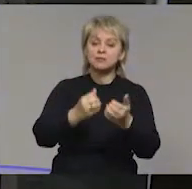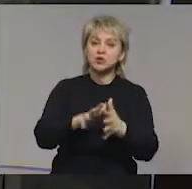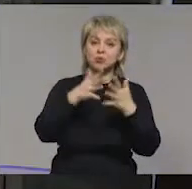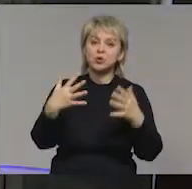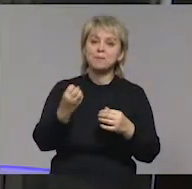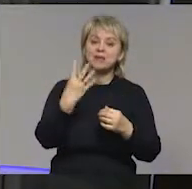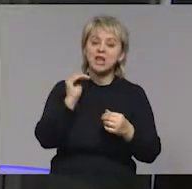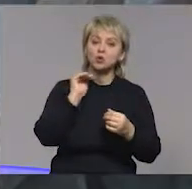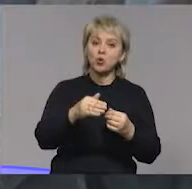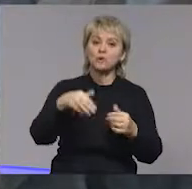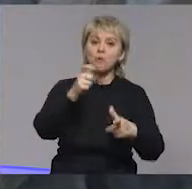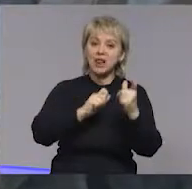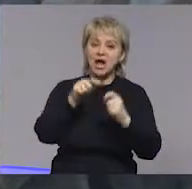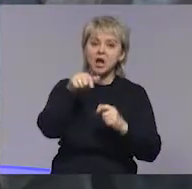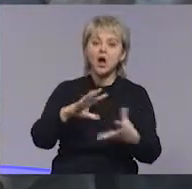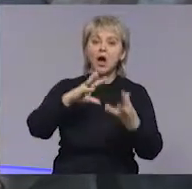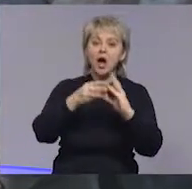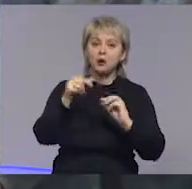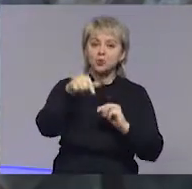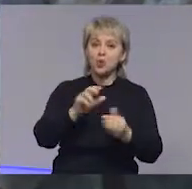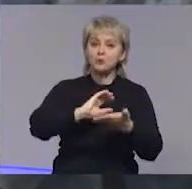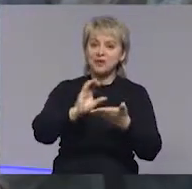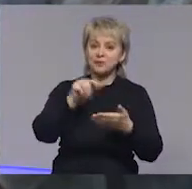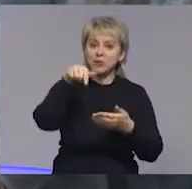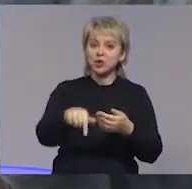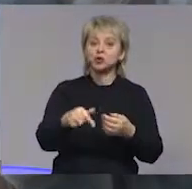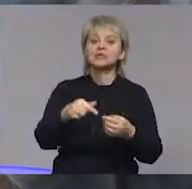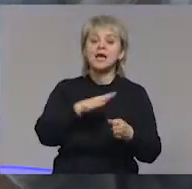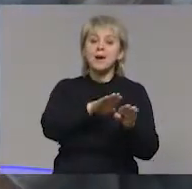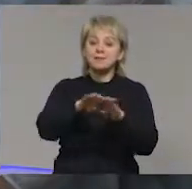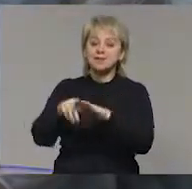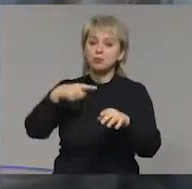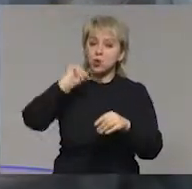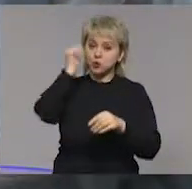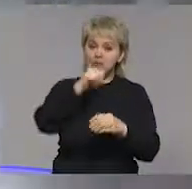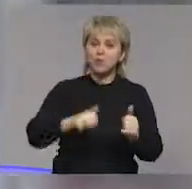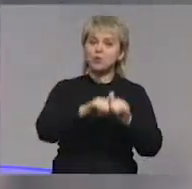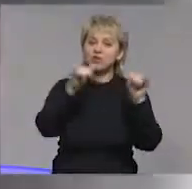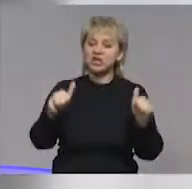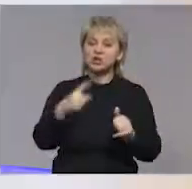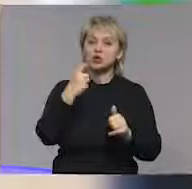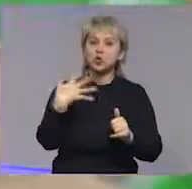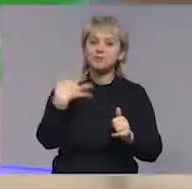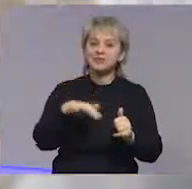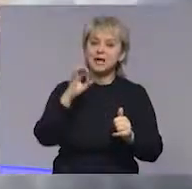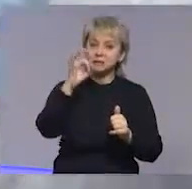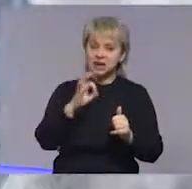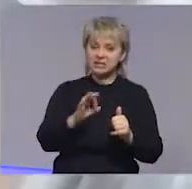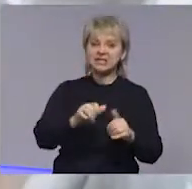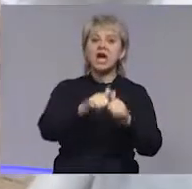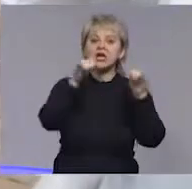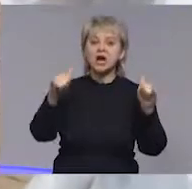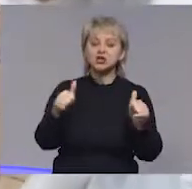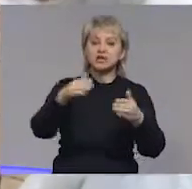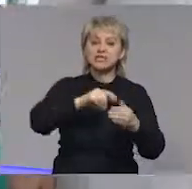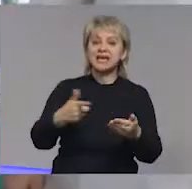больше 15 тонн молока. Общий объем перерабатываемой продукции по сравнению с прошлым годом вырос почти на 150%. Расширилась